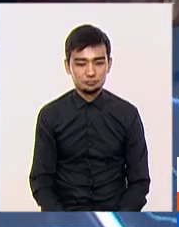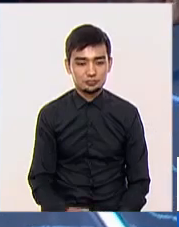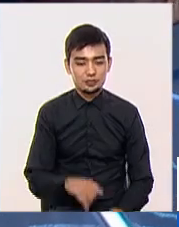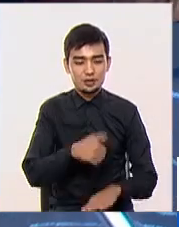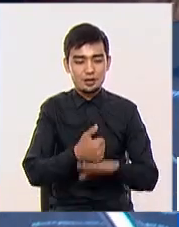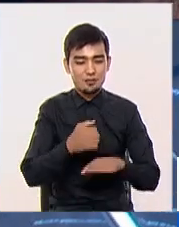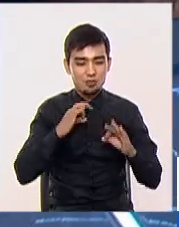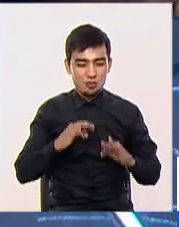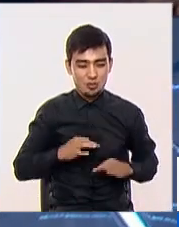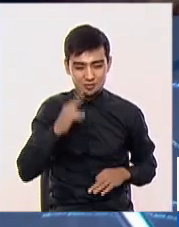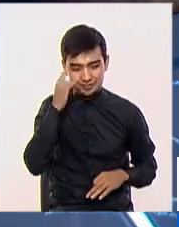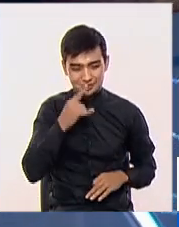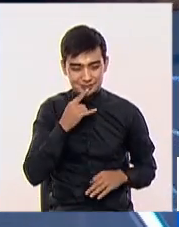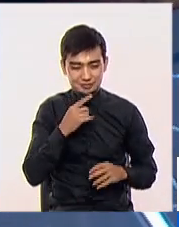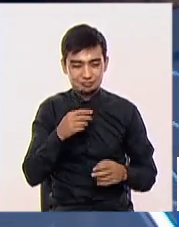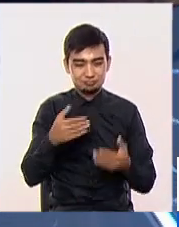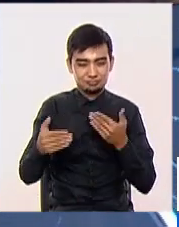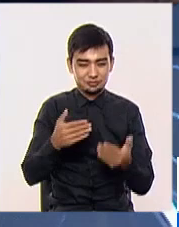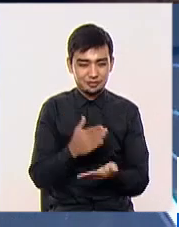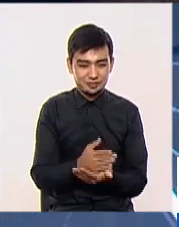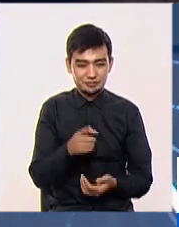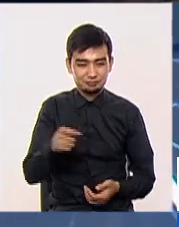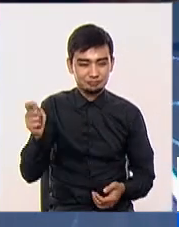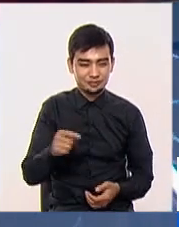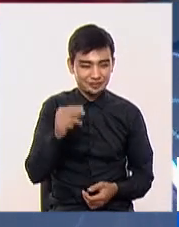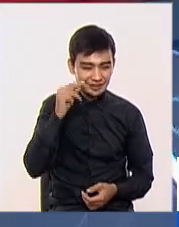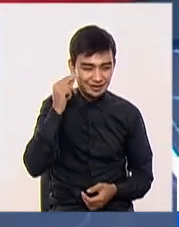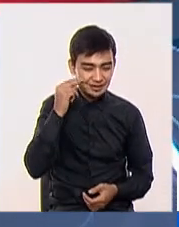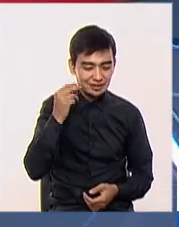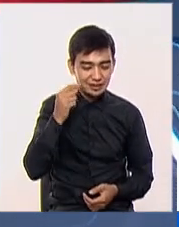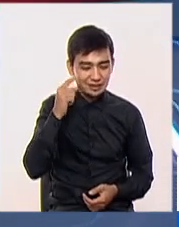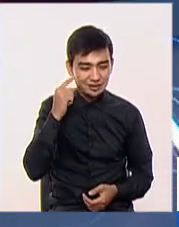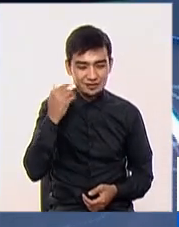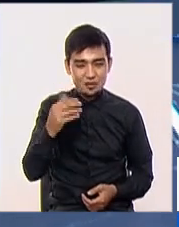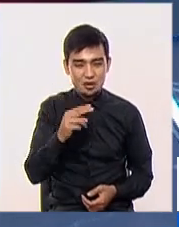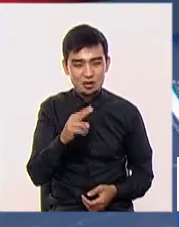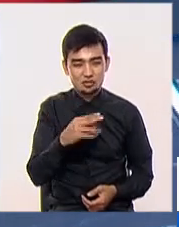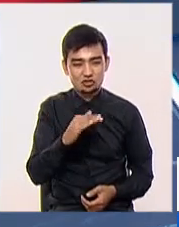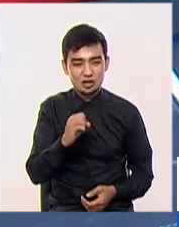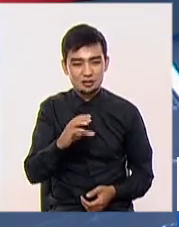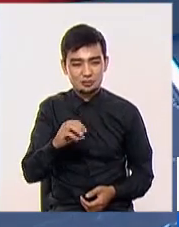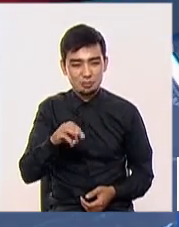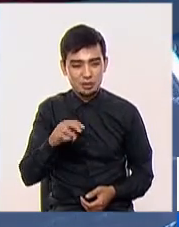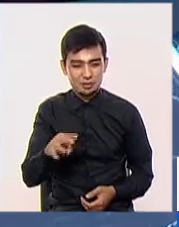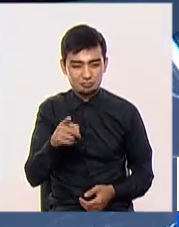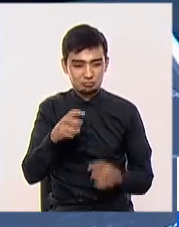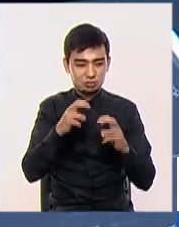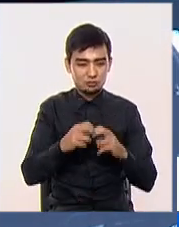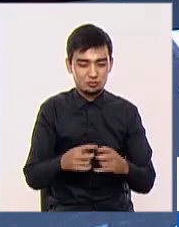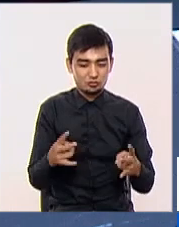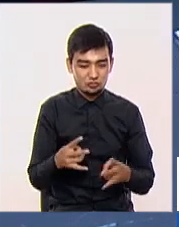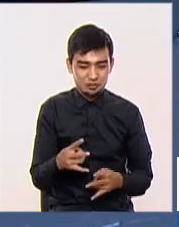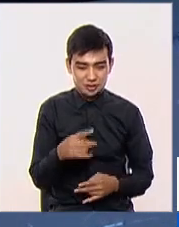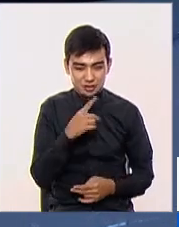Генеральная прокуратура Казахстана ведет переговоры о прибытии кыргызского джазмена Викрама Рузахунова для проведения следственных